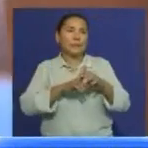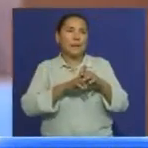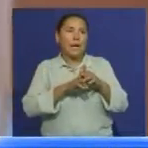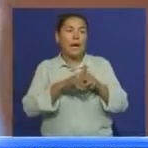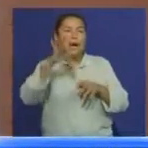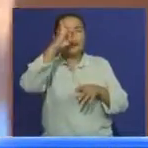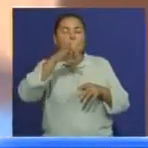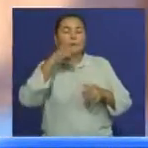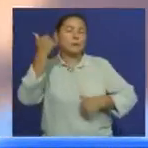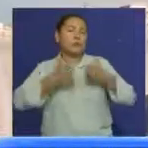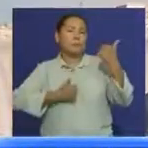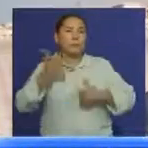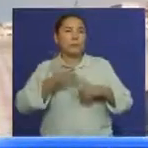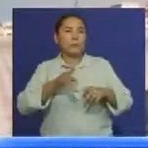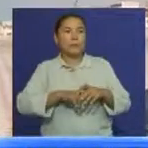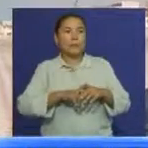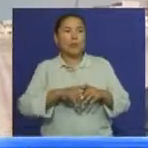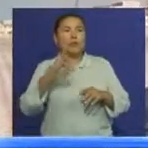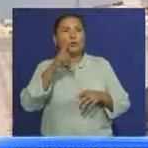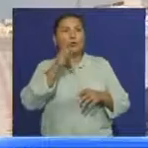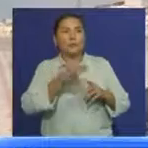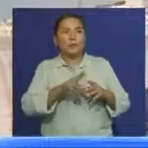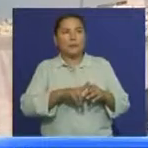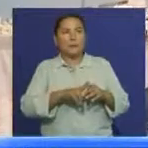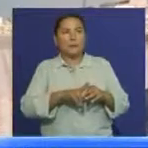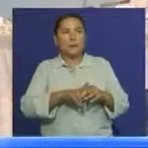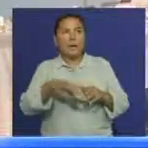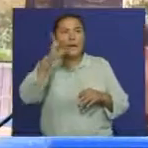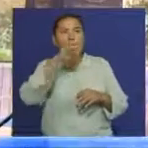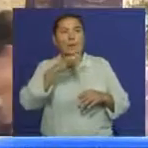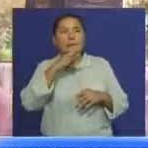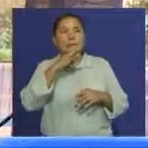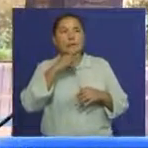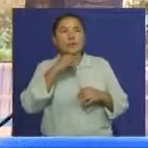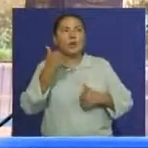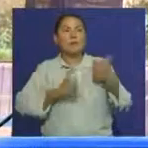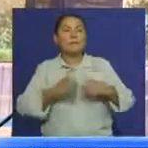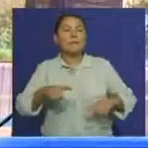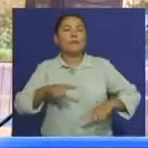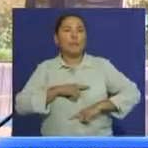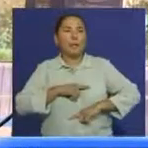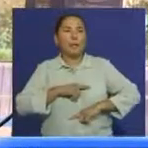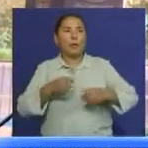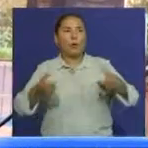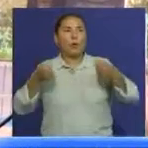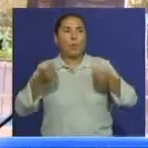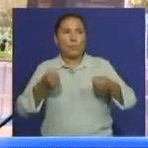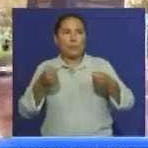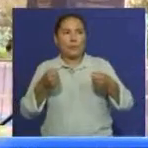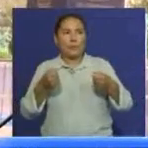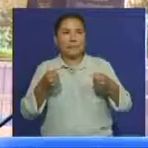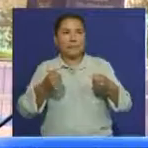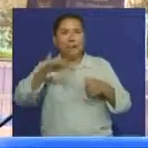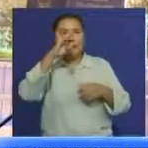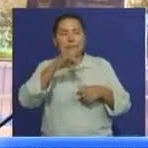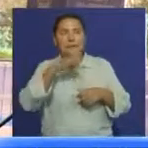атлетикадан Қазақстан чемпион атанған. 3 жыл бұрын триатлонға ауысыпты. Қазақстанда соңғы жарысымыз финал кубка